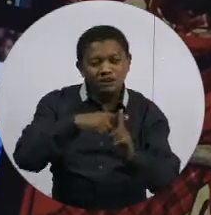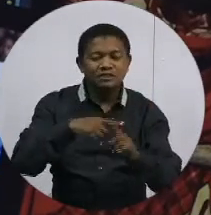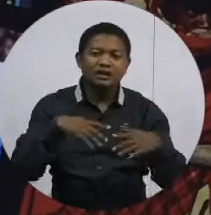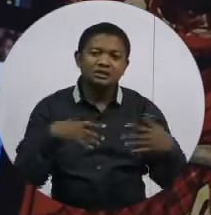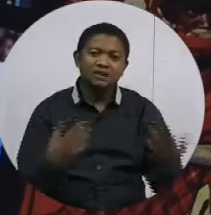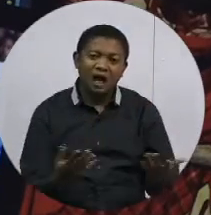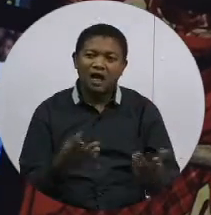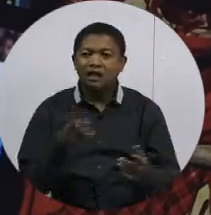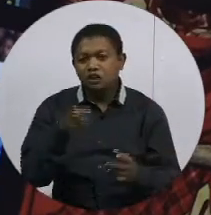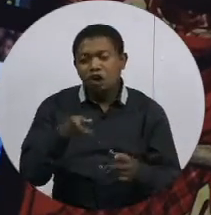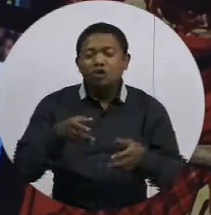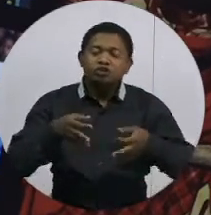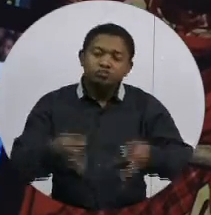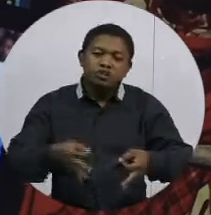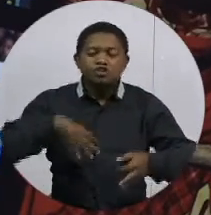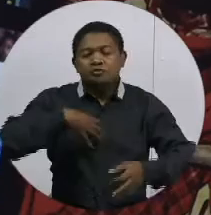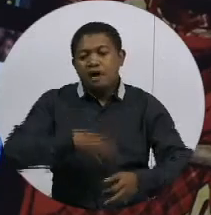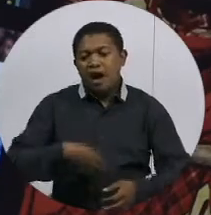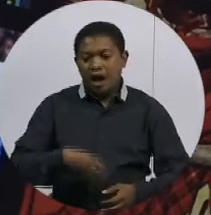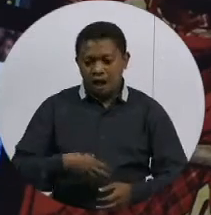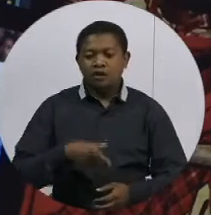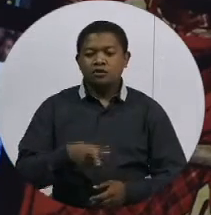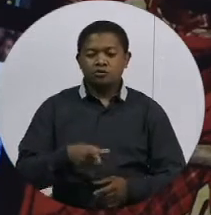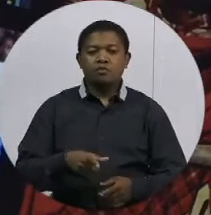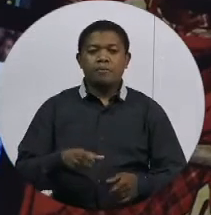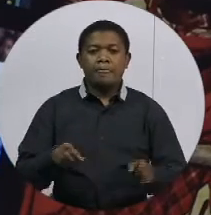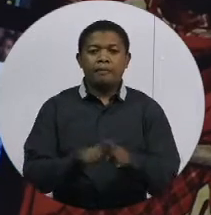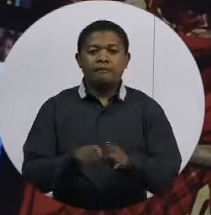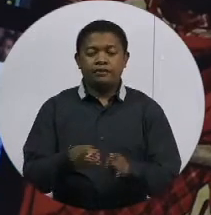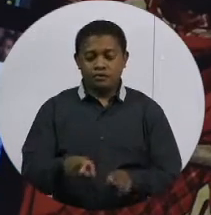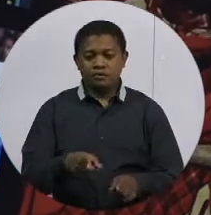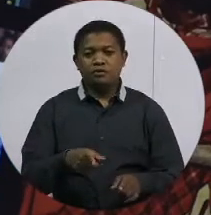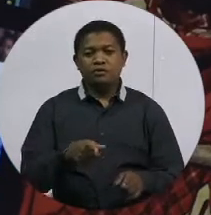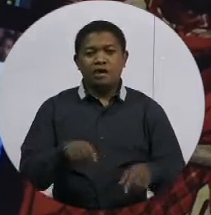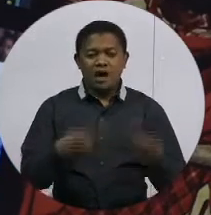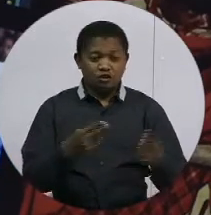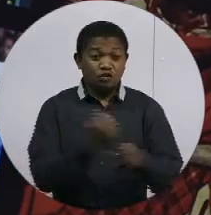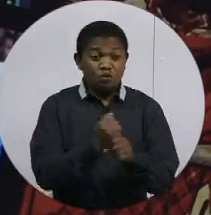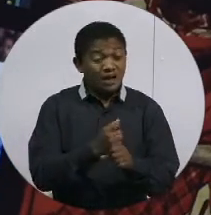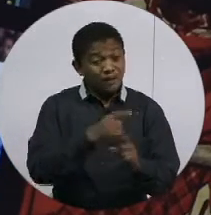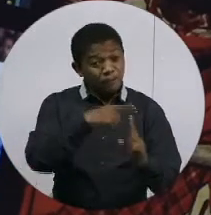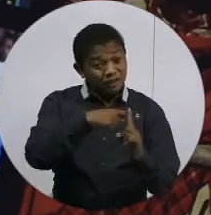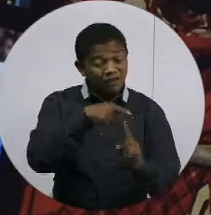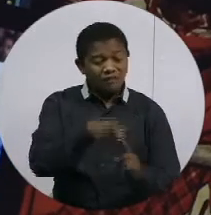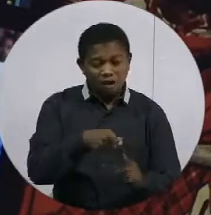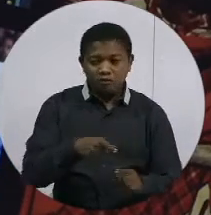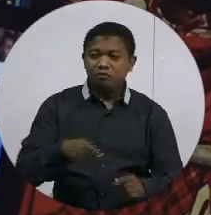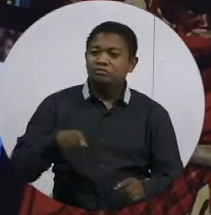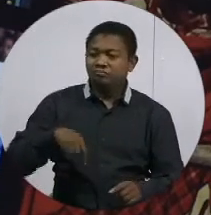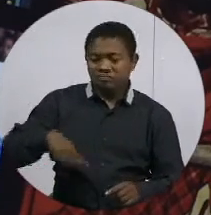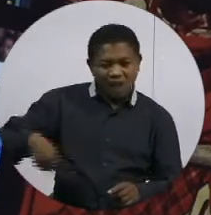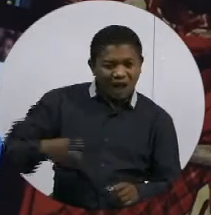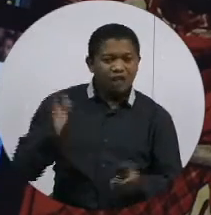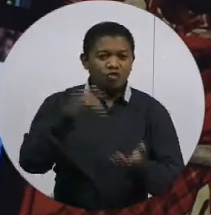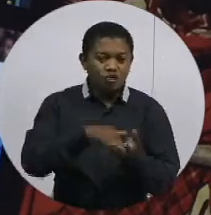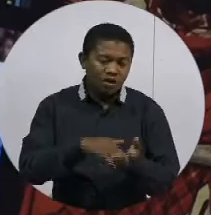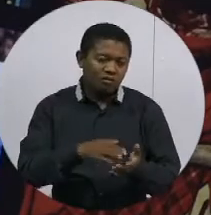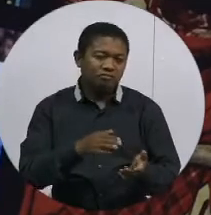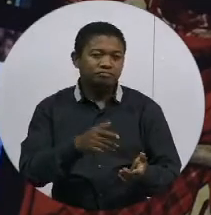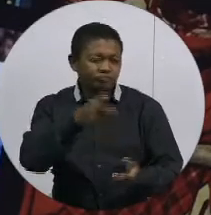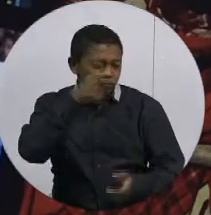tokony hoentina amina taorana izay tokony hitsaboana azy sy hanara-maso azy a sy hanokanamonina azy a, ary raha atao